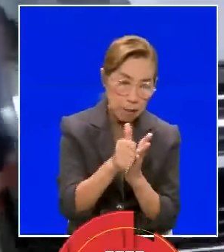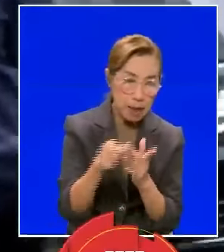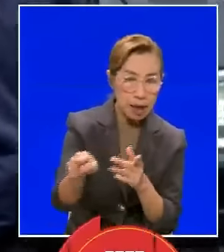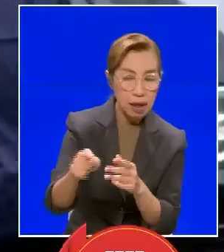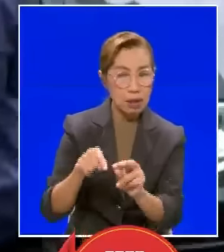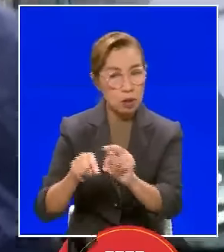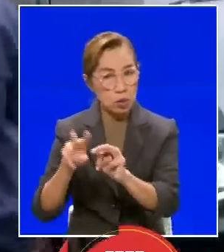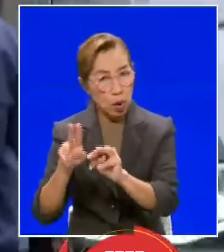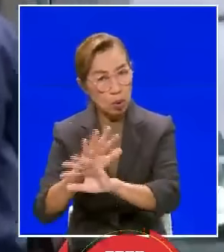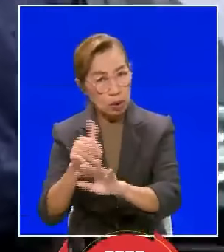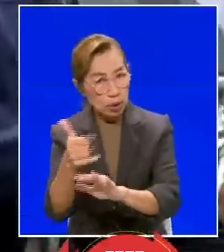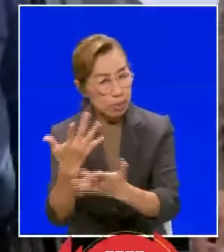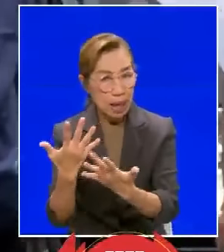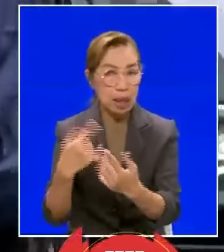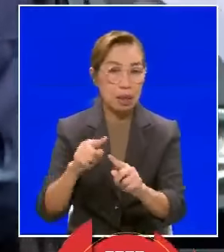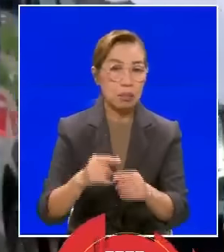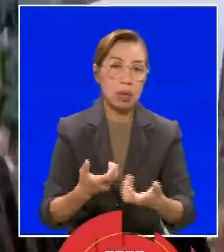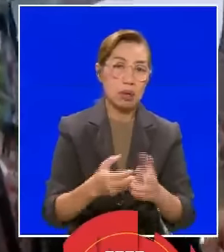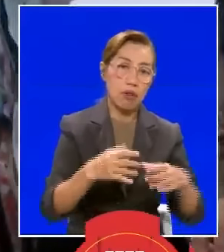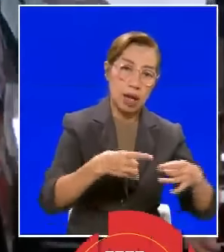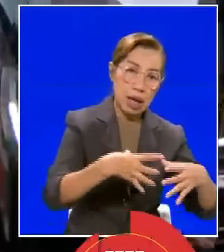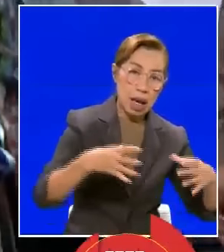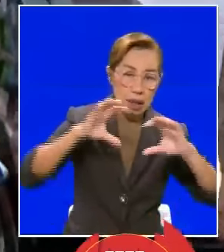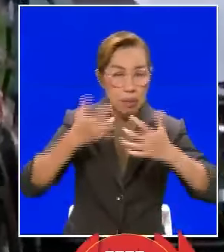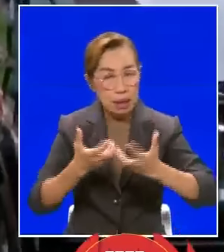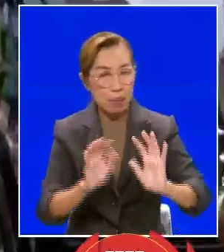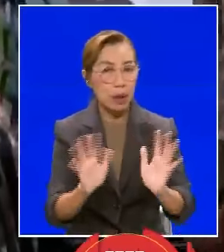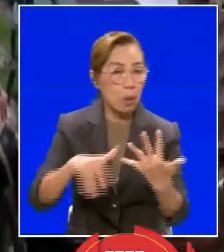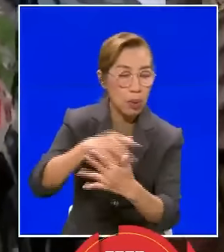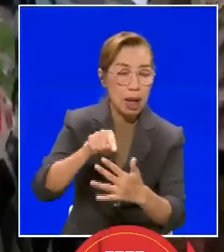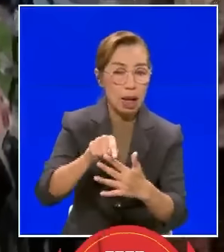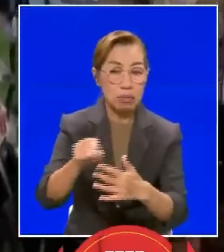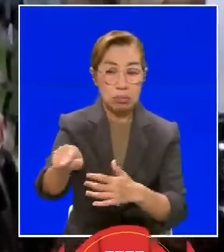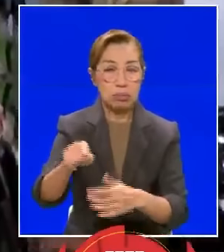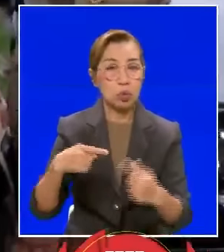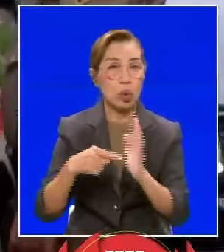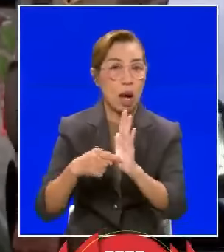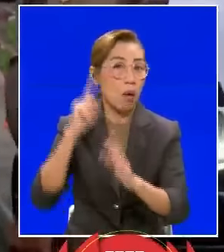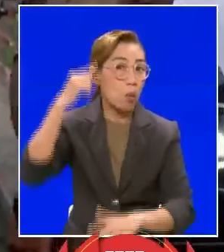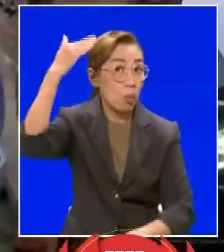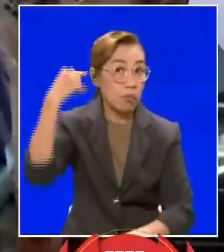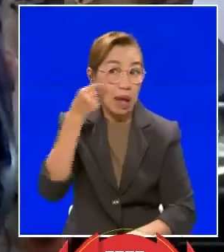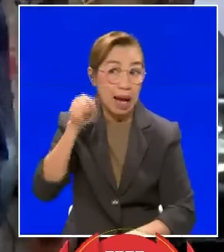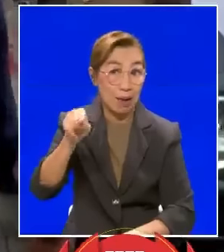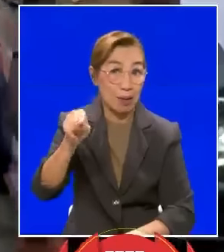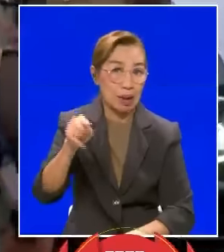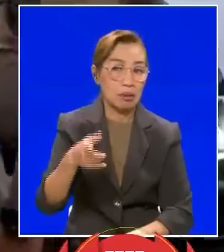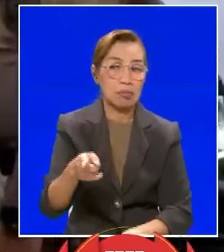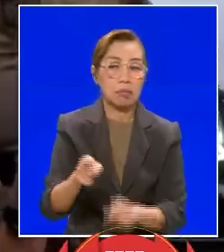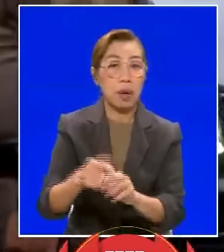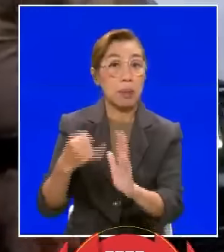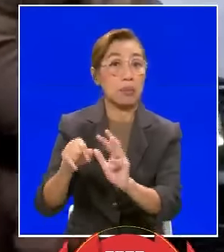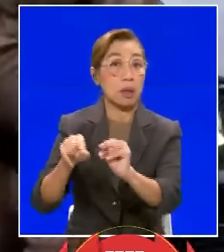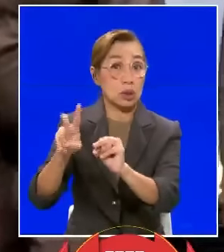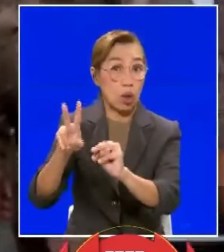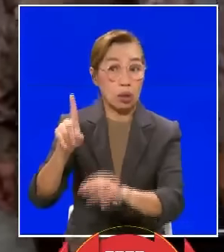ลสืบเนื่องจากกรณีของบุ้งก็เป็นไปได้ที่จะหยิบสถานการณ์เฉพาะหน้าเอามาคุยกัน คุณชัยวัฒน์บอกอยากส่งสัญญาณไปยังรัฐบาลกับนายก